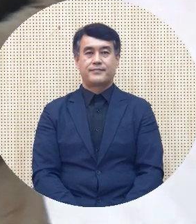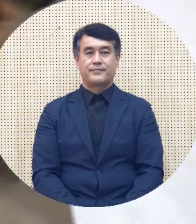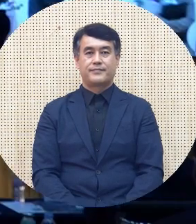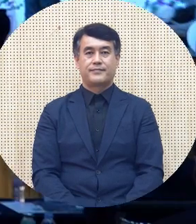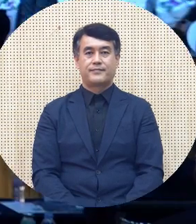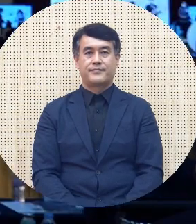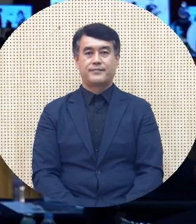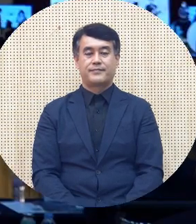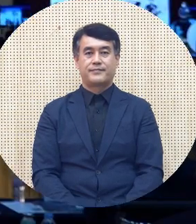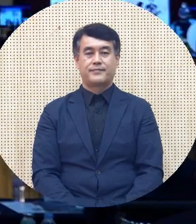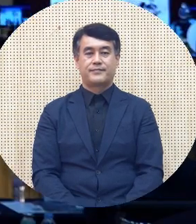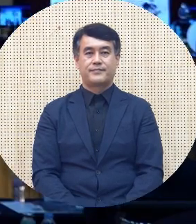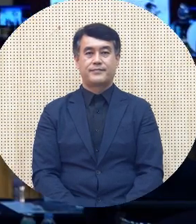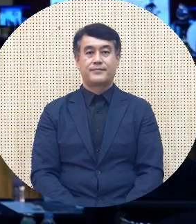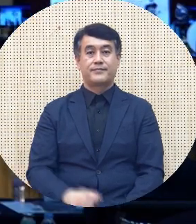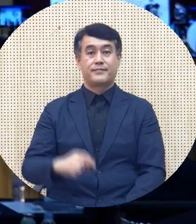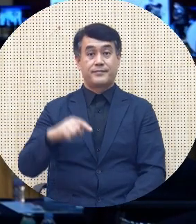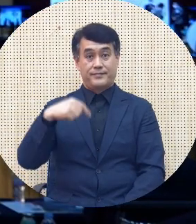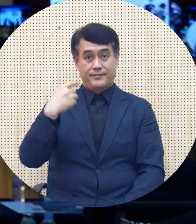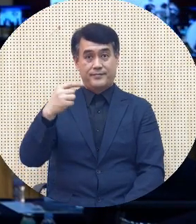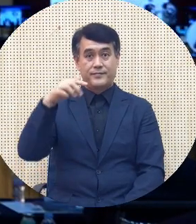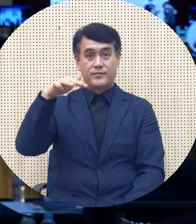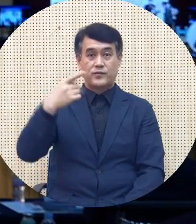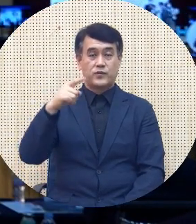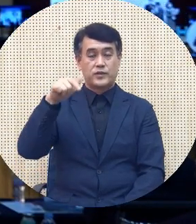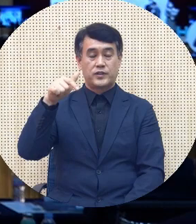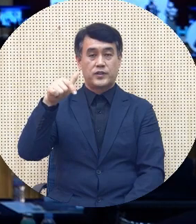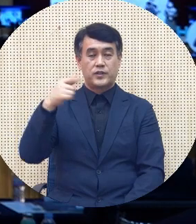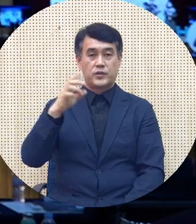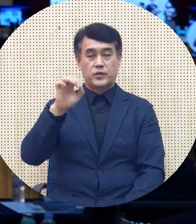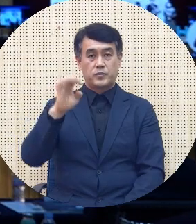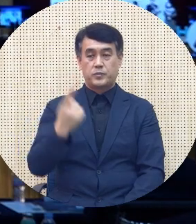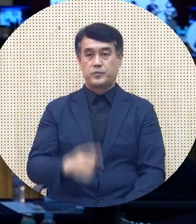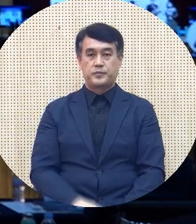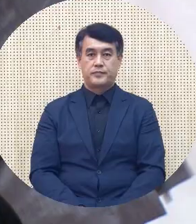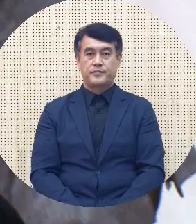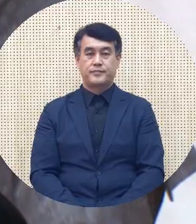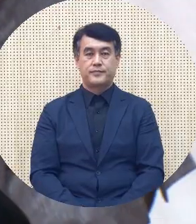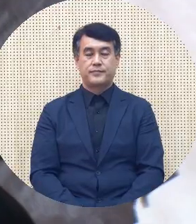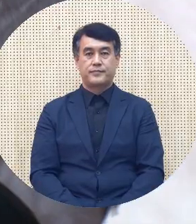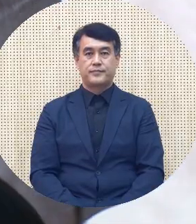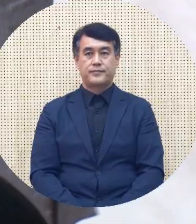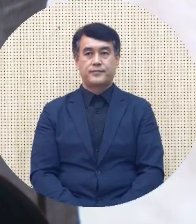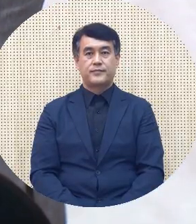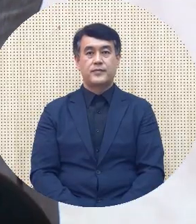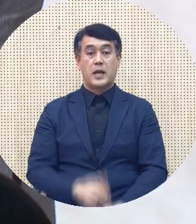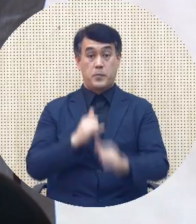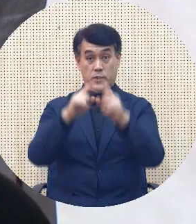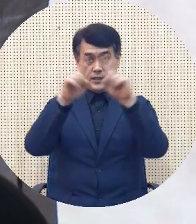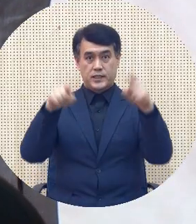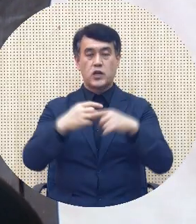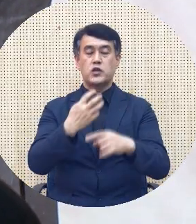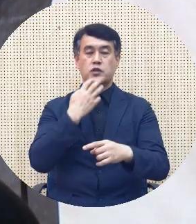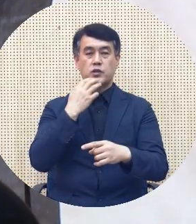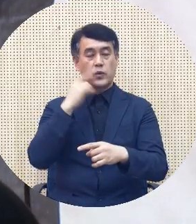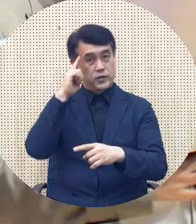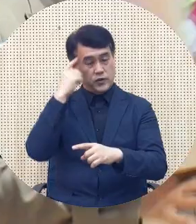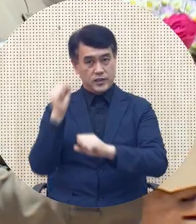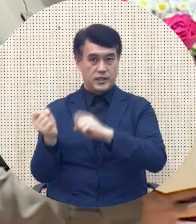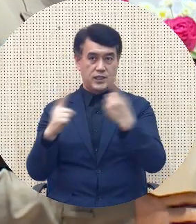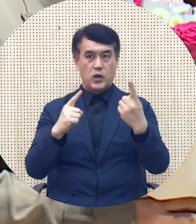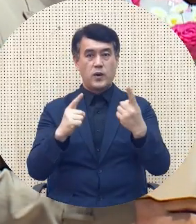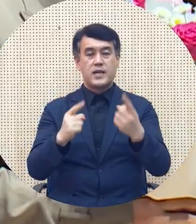다음은 최동표님 수여하도록 하겠습니다. 표창장 서울시